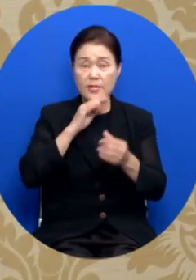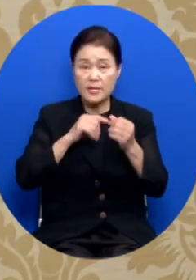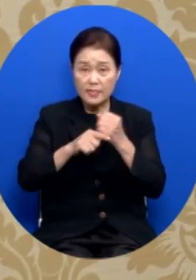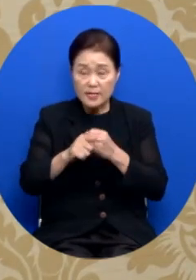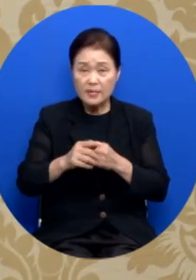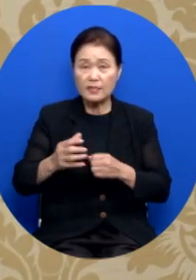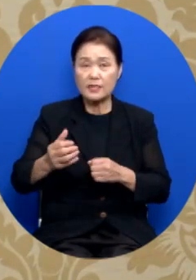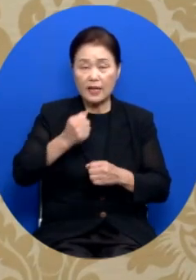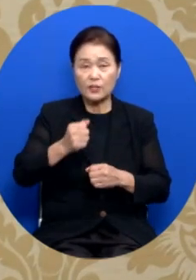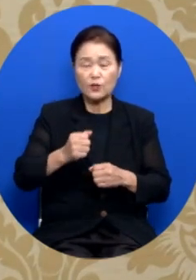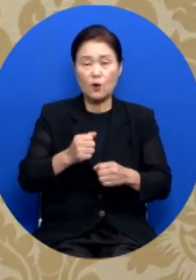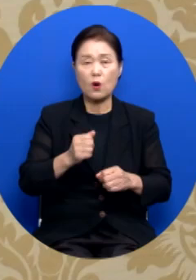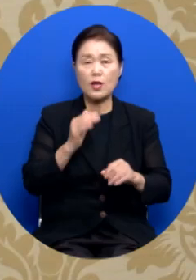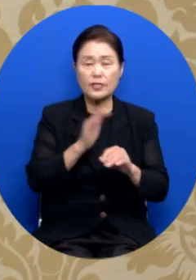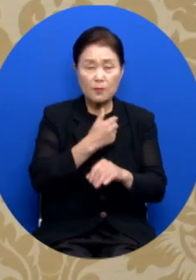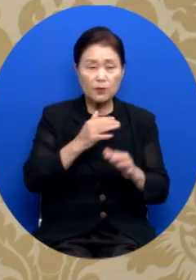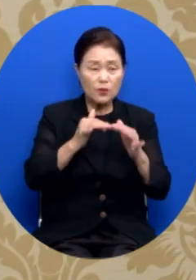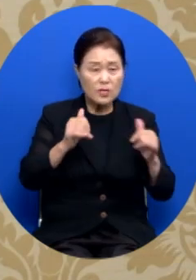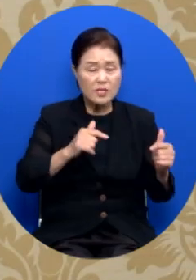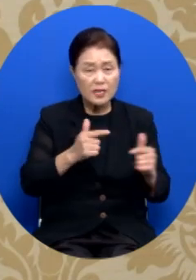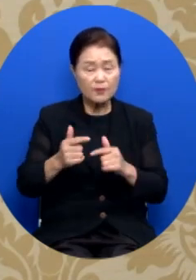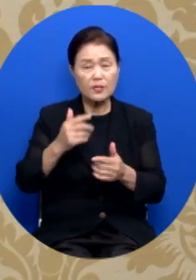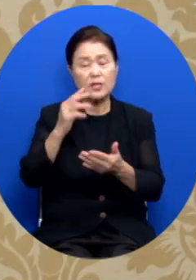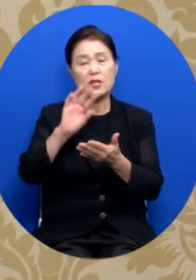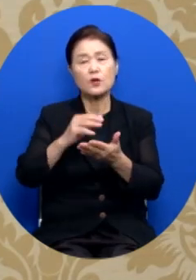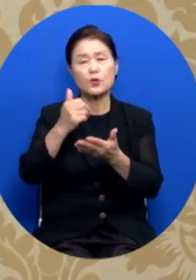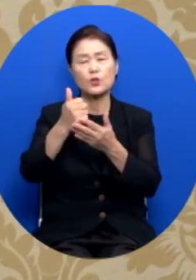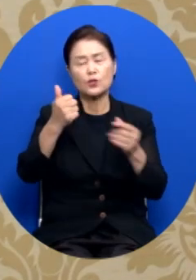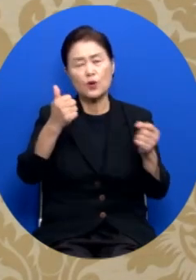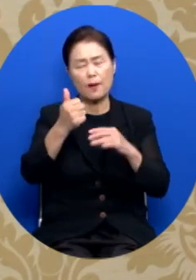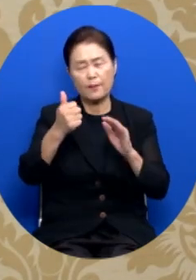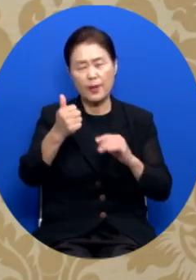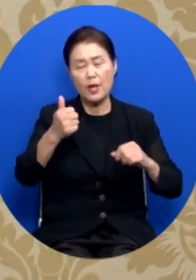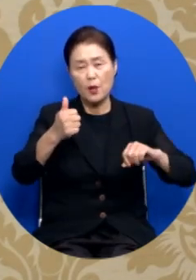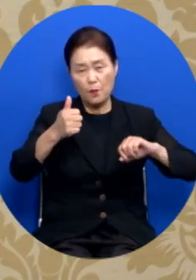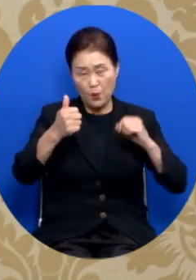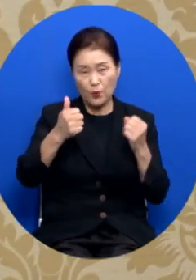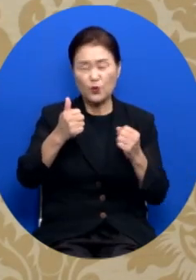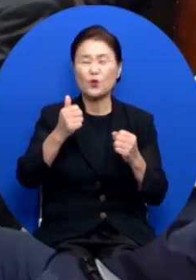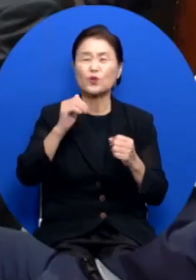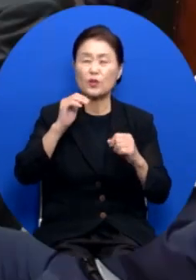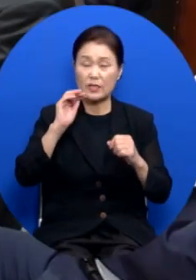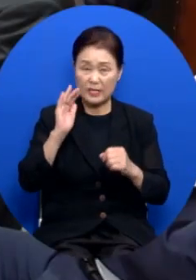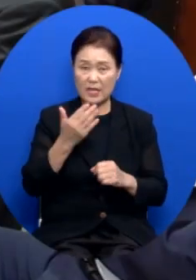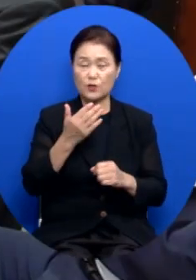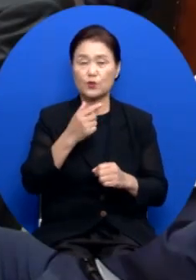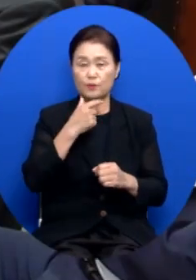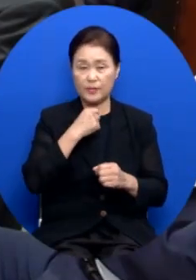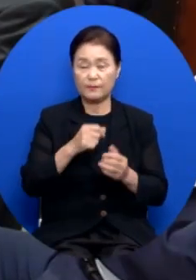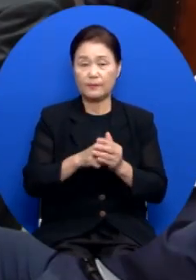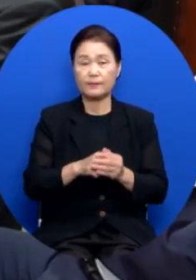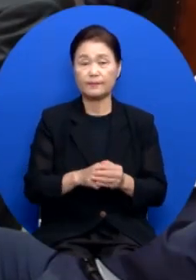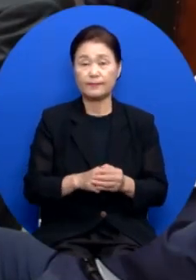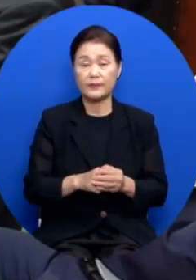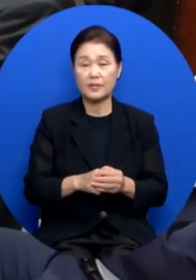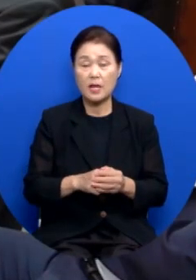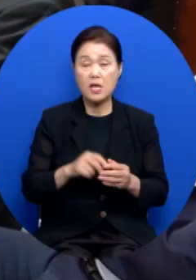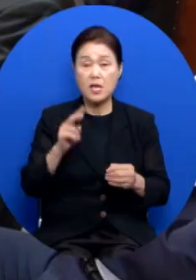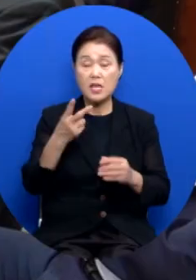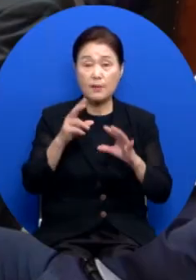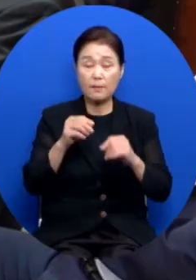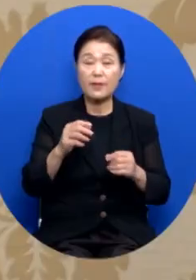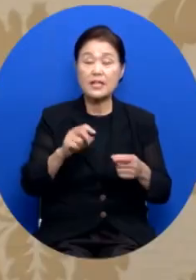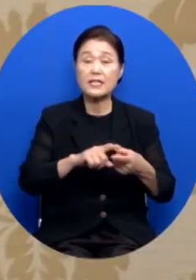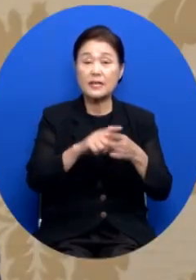그들을 주님 앞에, 복음 앞에, 그리스도 앞에 복종시켜야 될 줄로 믿습니다. 한국교회 200만